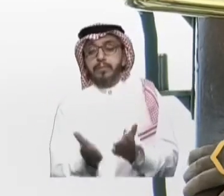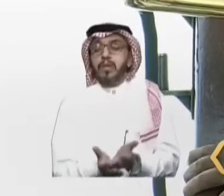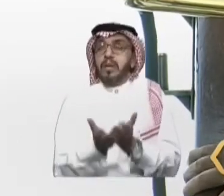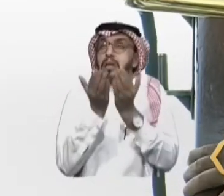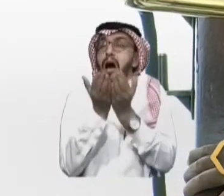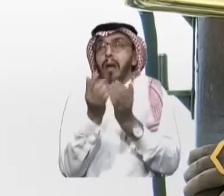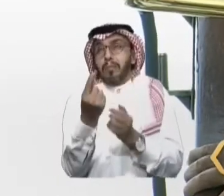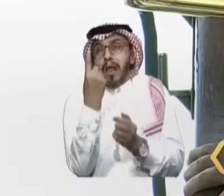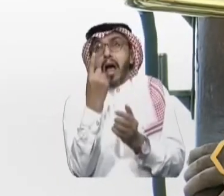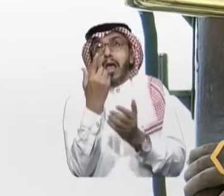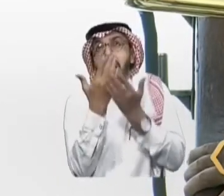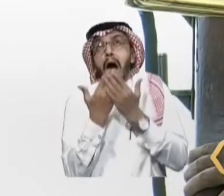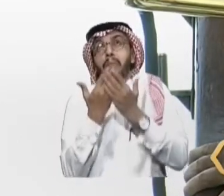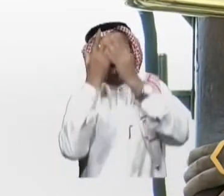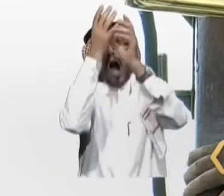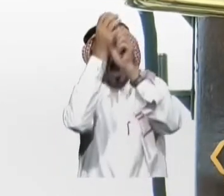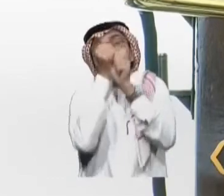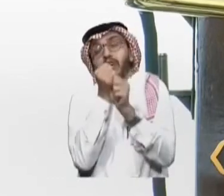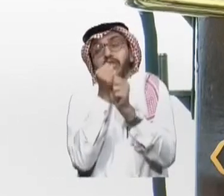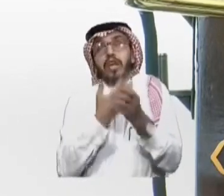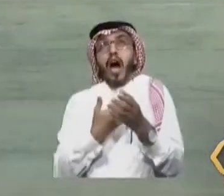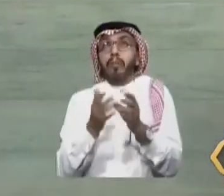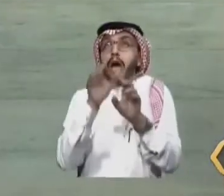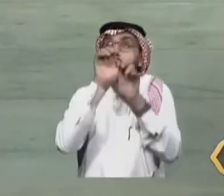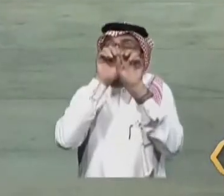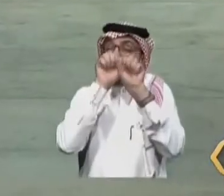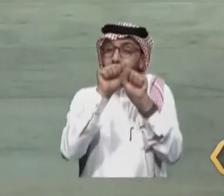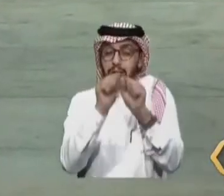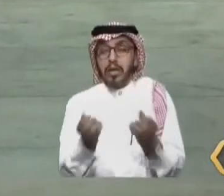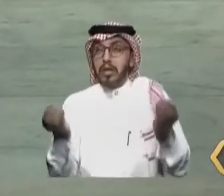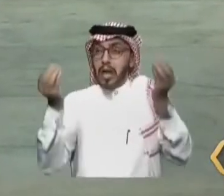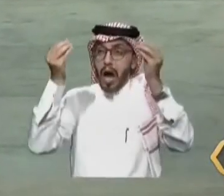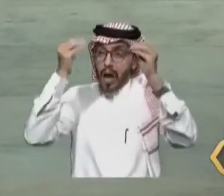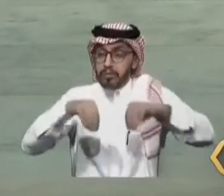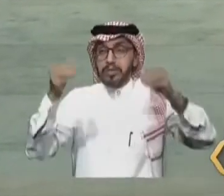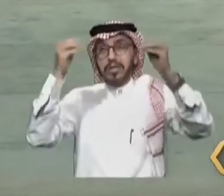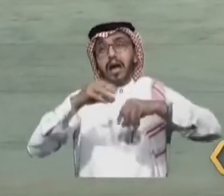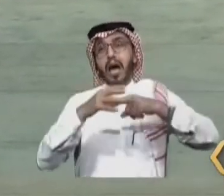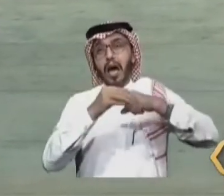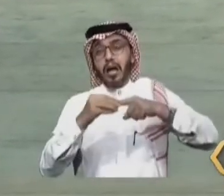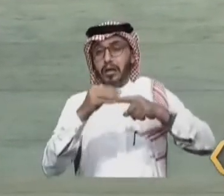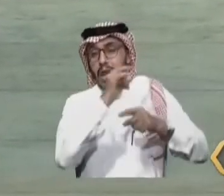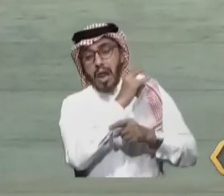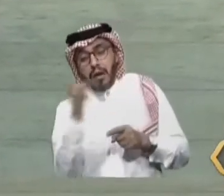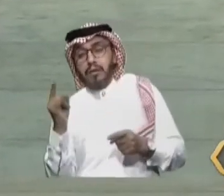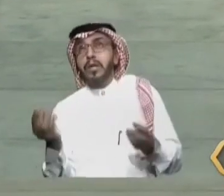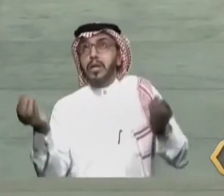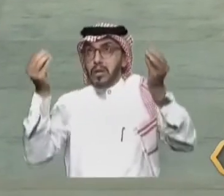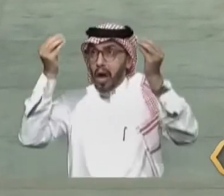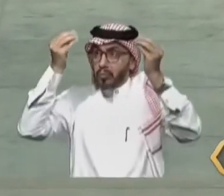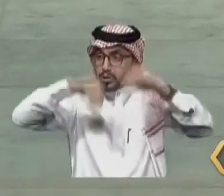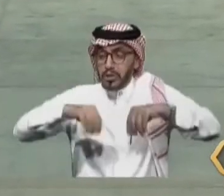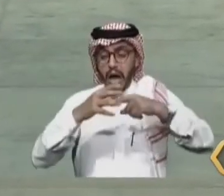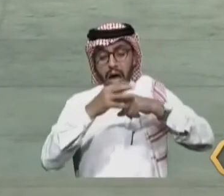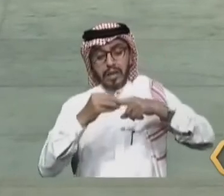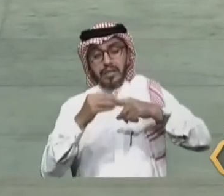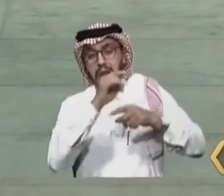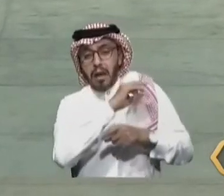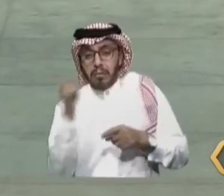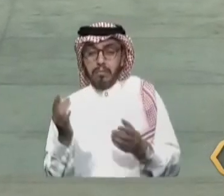ولا تكلنا إلى أنفسنا طرفة عين. اللهم زدنا ولا تنقصنا، اللهم زدنا ولا